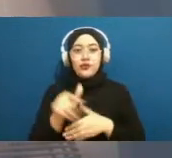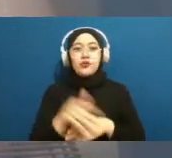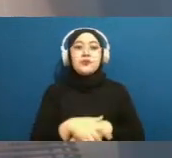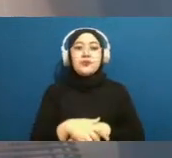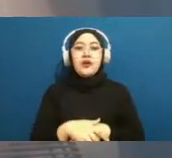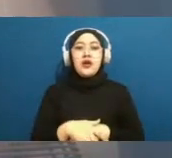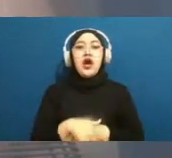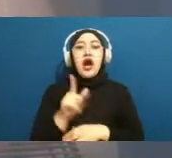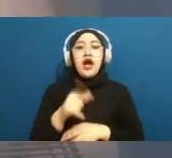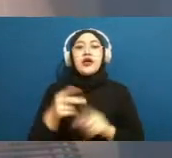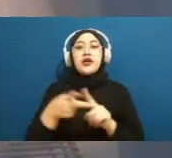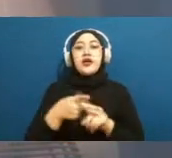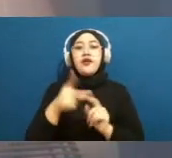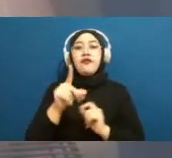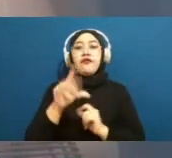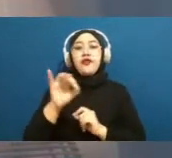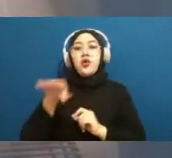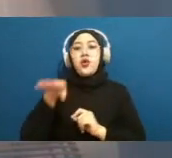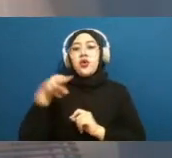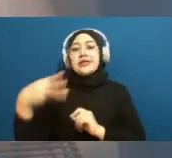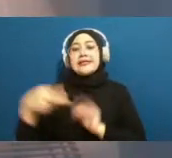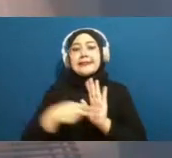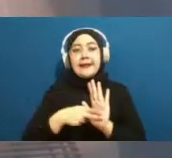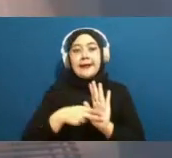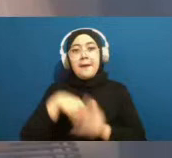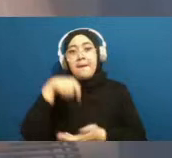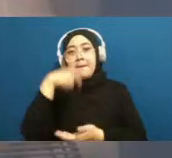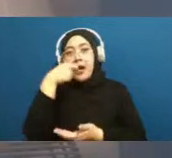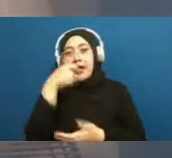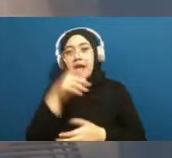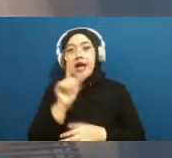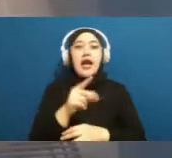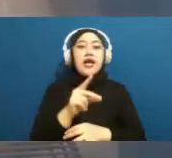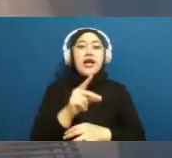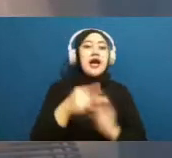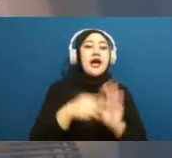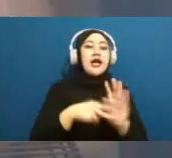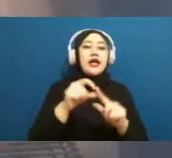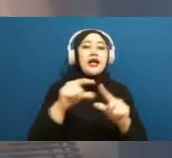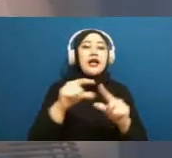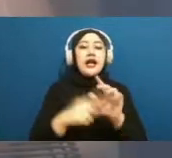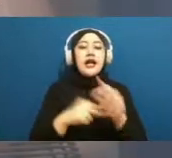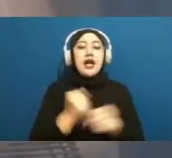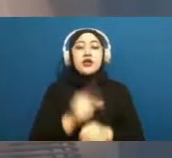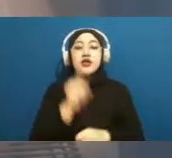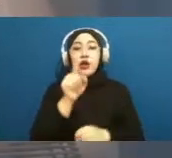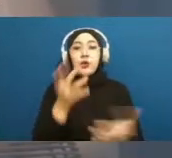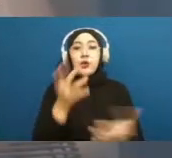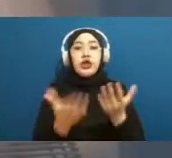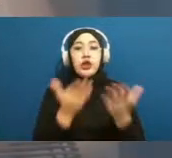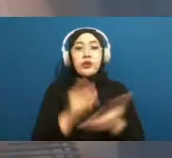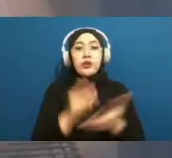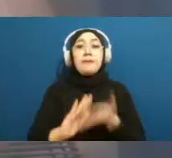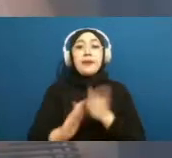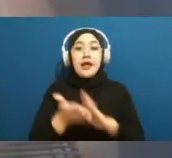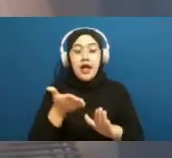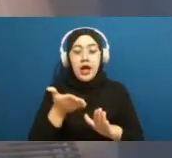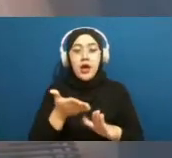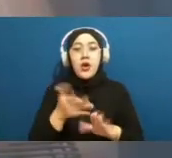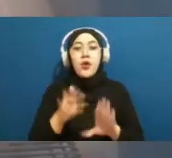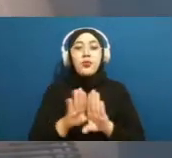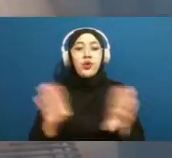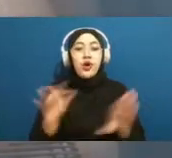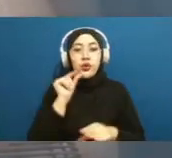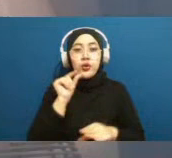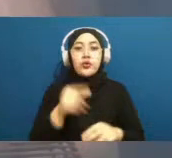frozen food, ada juga jualan rendang kiloan, dan ada beberapa pernah kita jual produk hampers gitu.